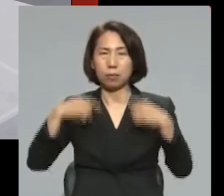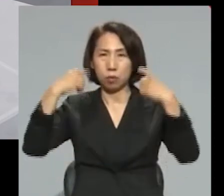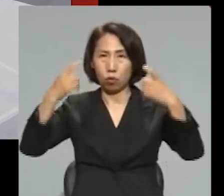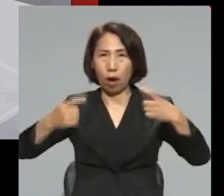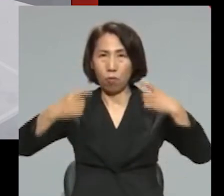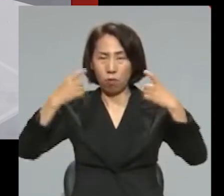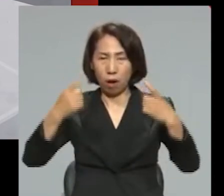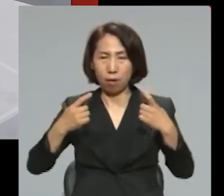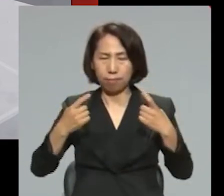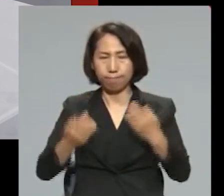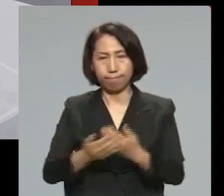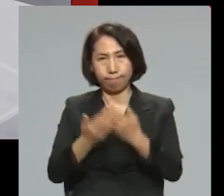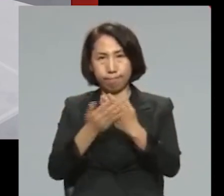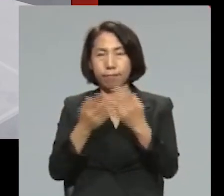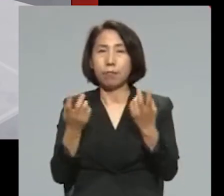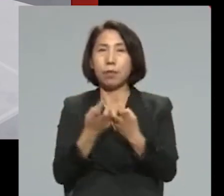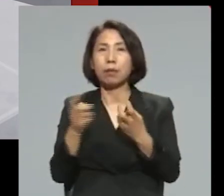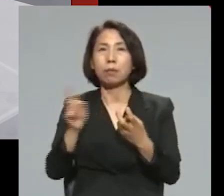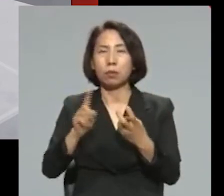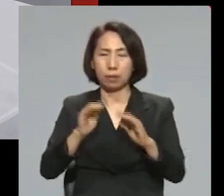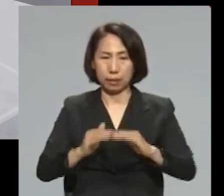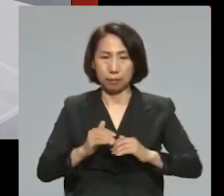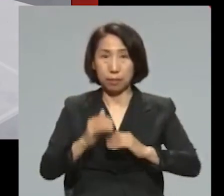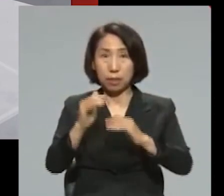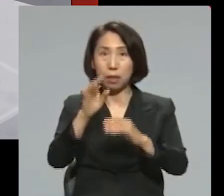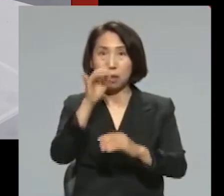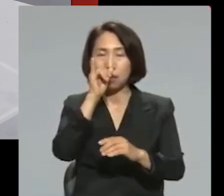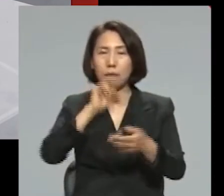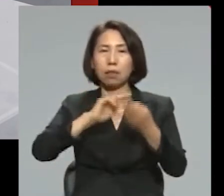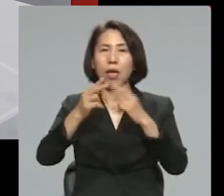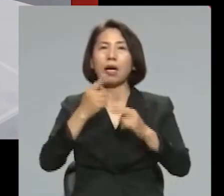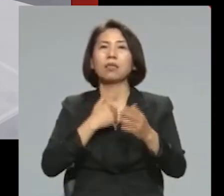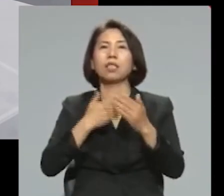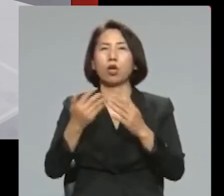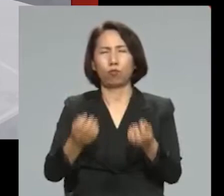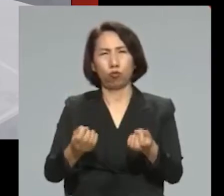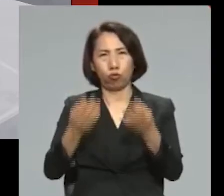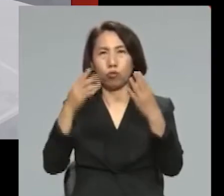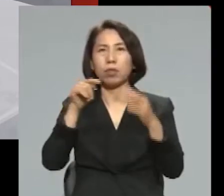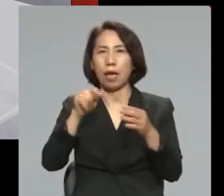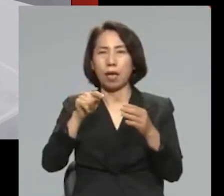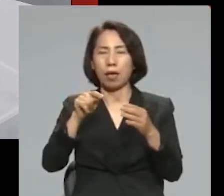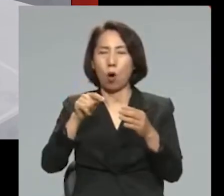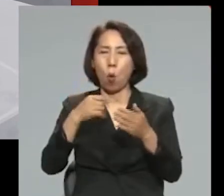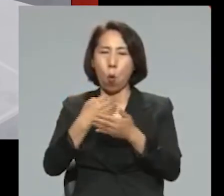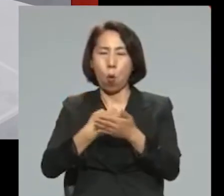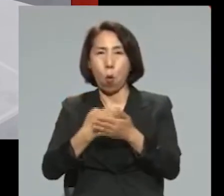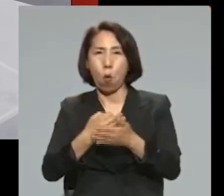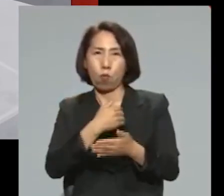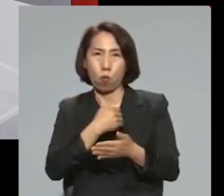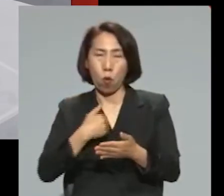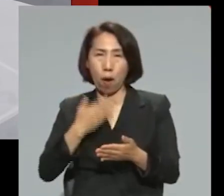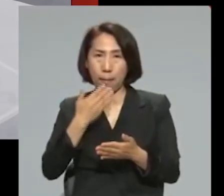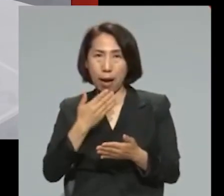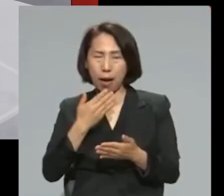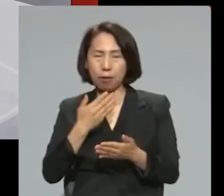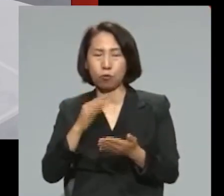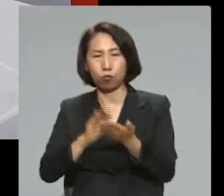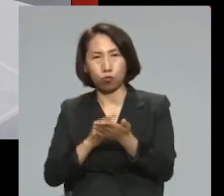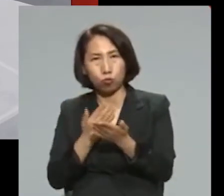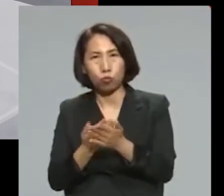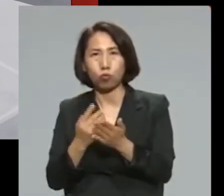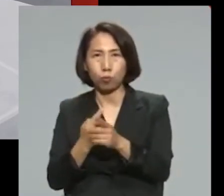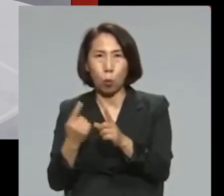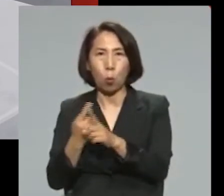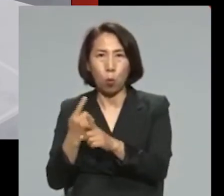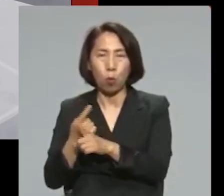관광산업 육성 방법은 현재 진행 중인 대가야 체험축제를 내실 있게 개편시키고 기존 있는